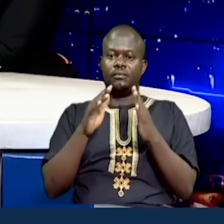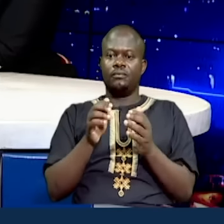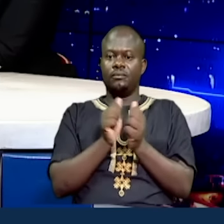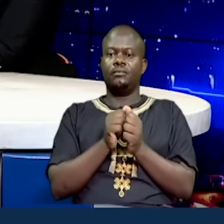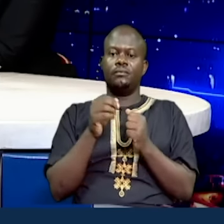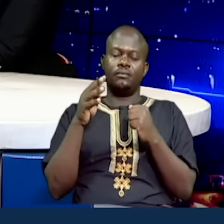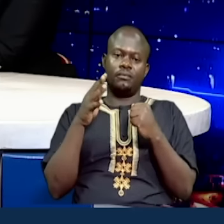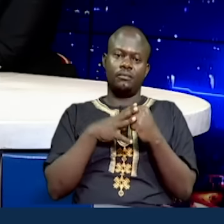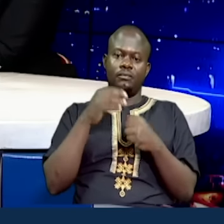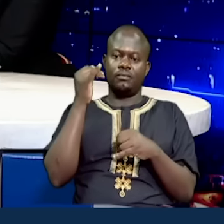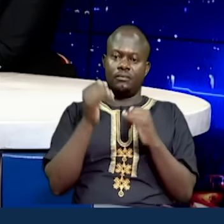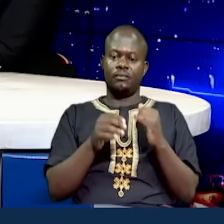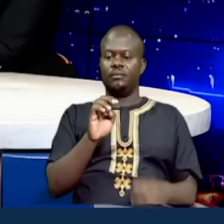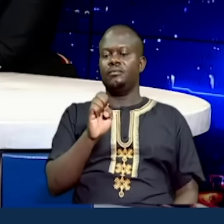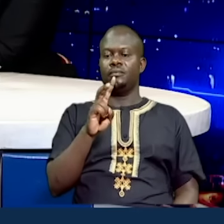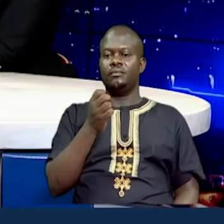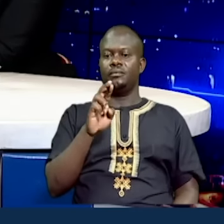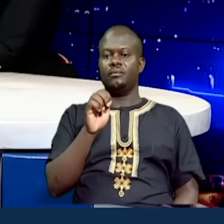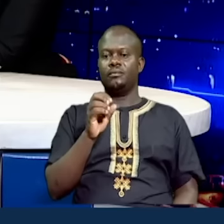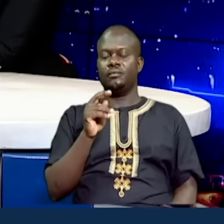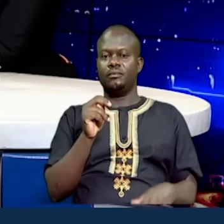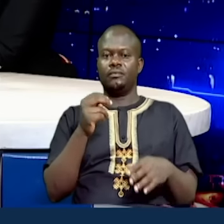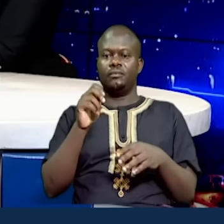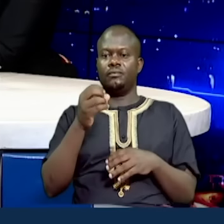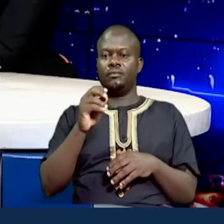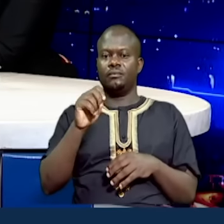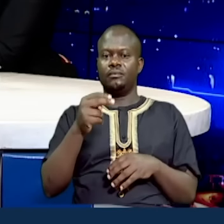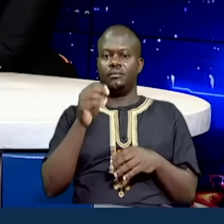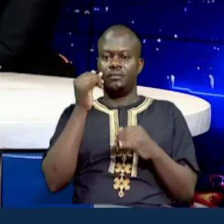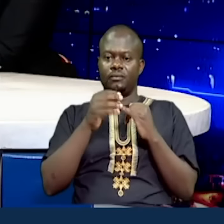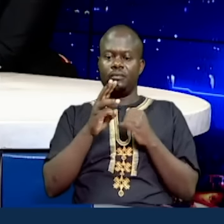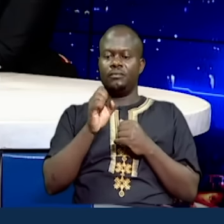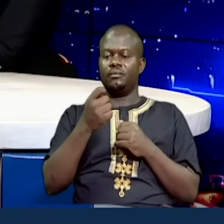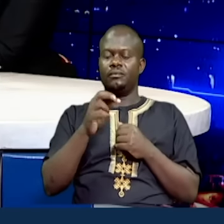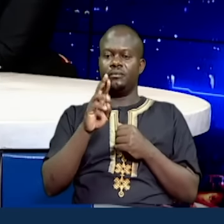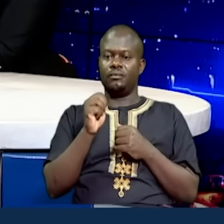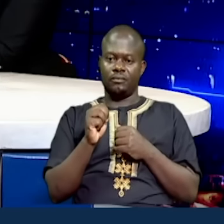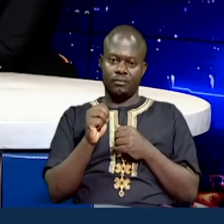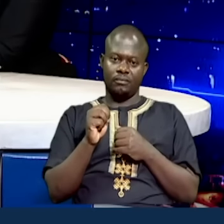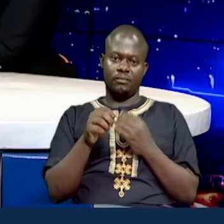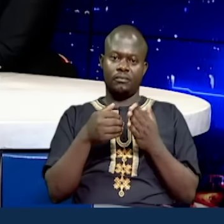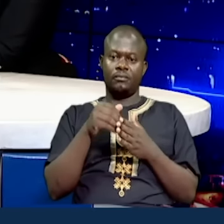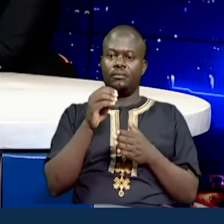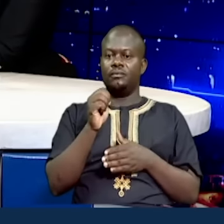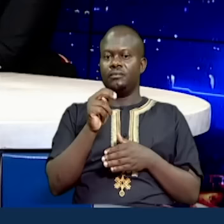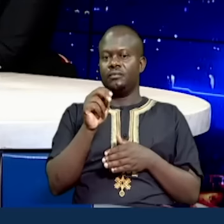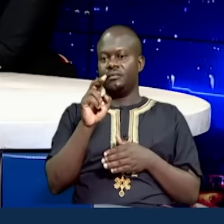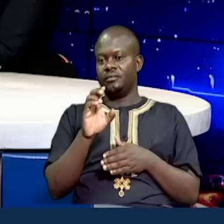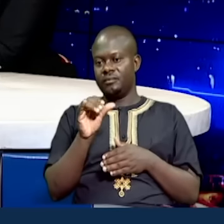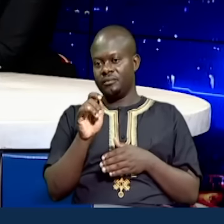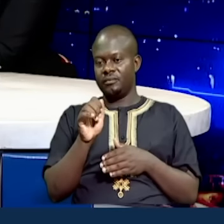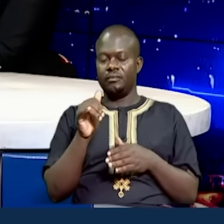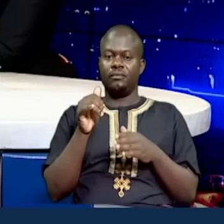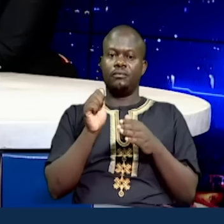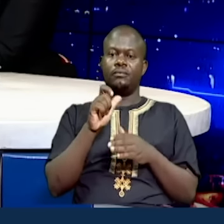isoza championnat n'ikipe ya Everton mu gihe City ifite Tottenham ndetse igasozanya n'ikipe ya West Ham United navuga ko igikombe kuri City ni ugutsinda Arsenal ubwo